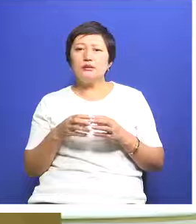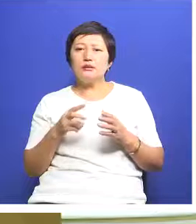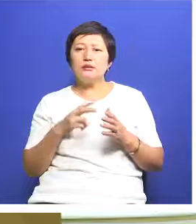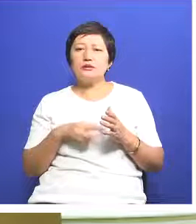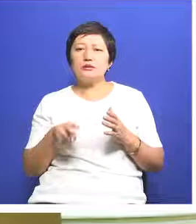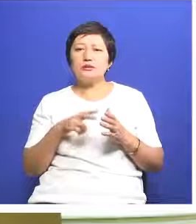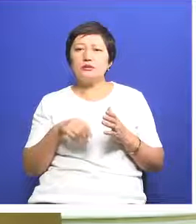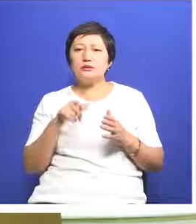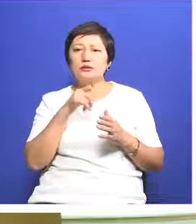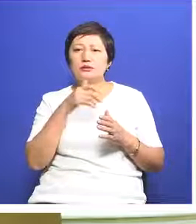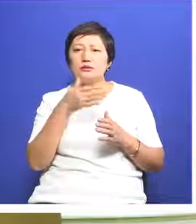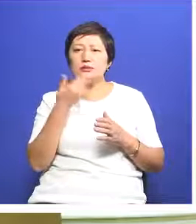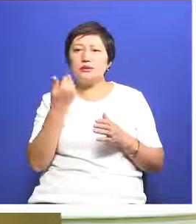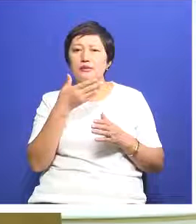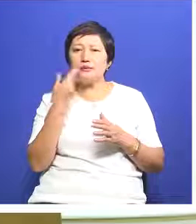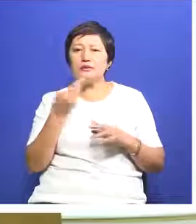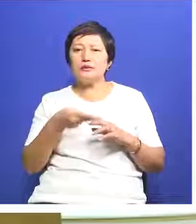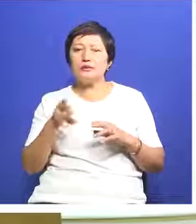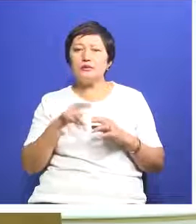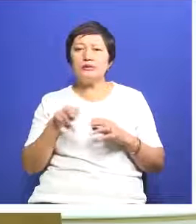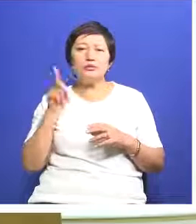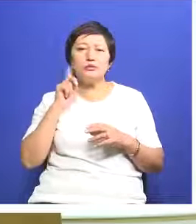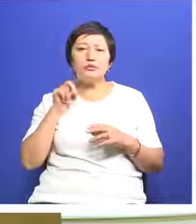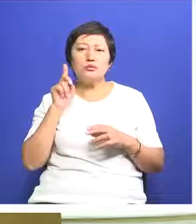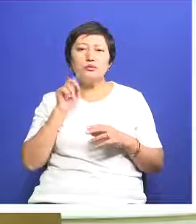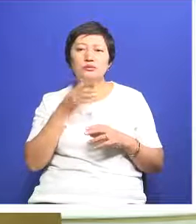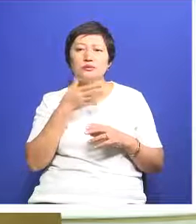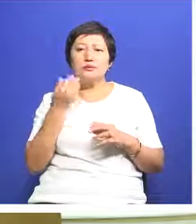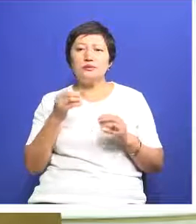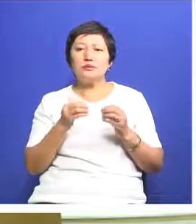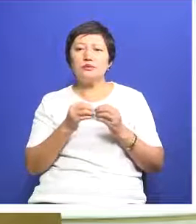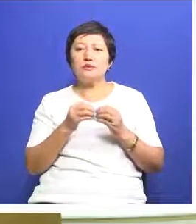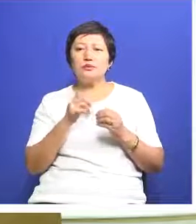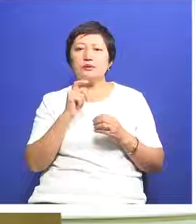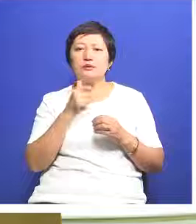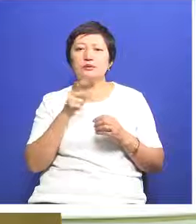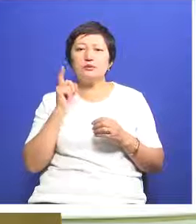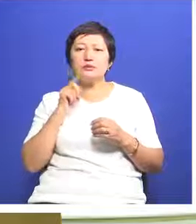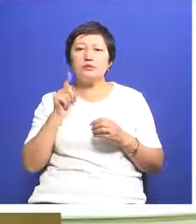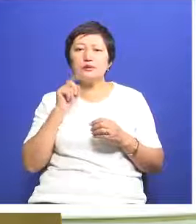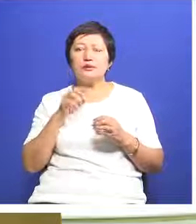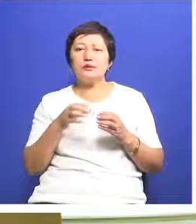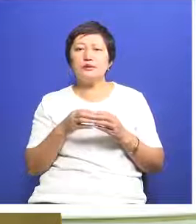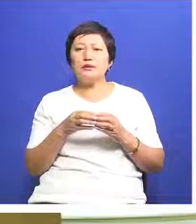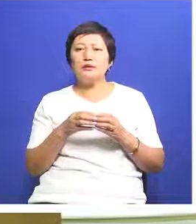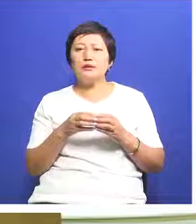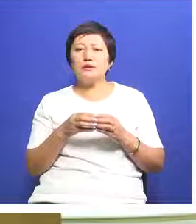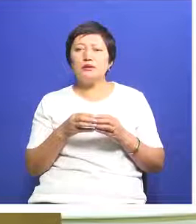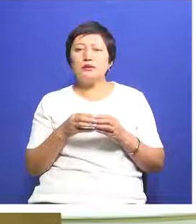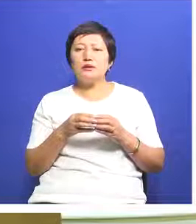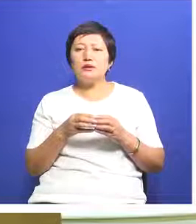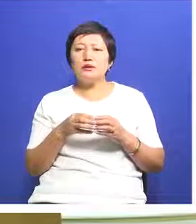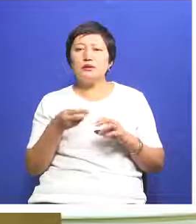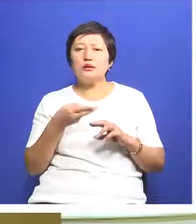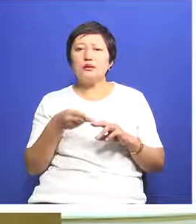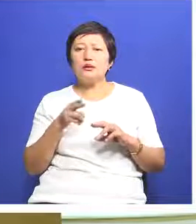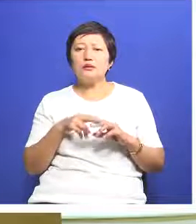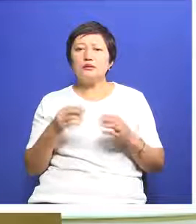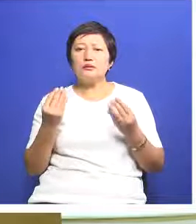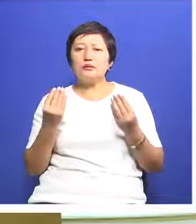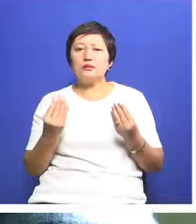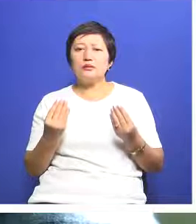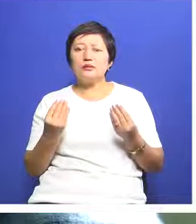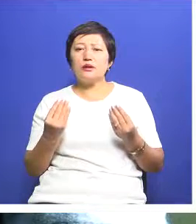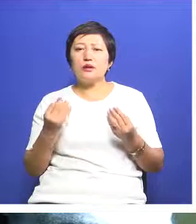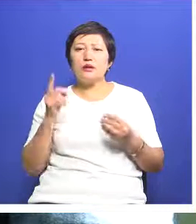сағат бере алмаймыз. Өйткені ол су жетпейді, біз 12 сағат су беріп отқанбыз. Содан кейін бізде мынау қазір біз